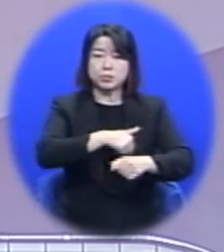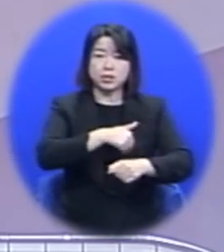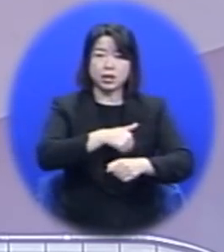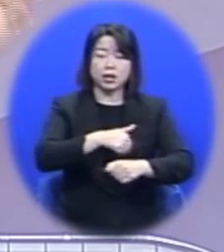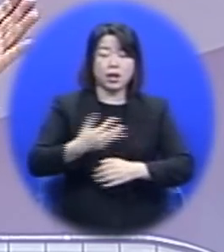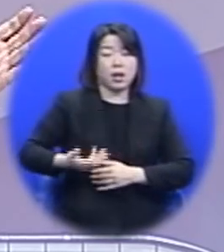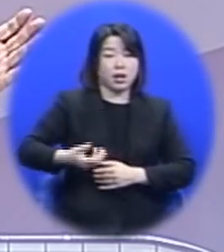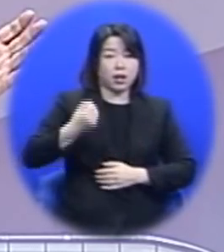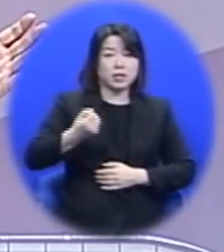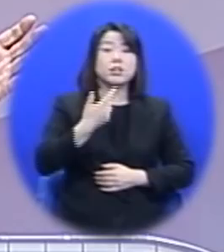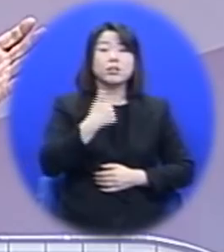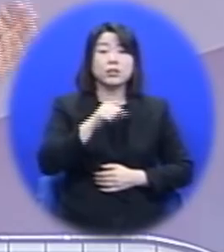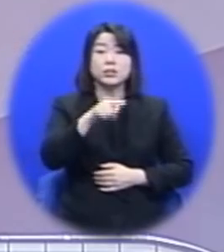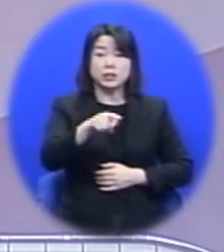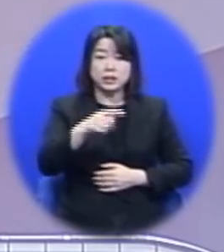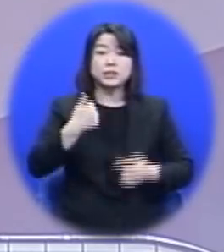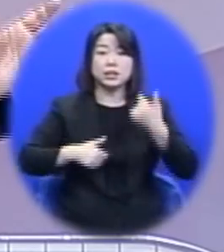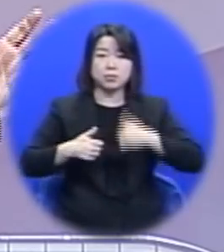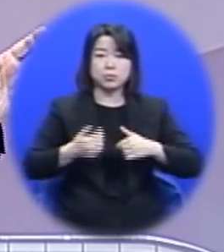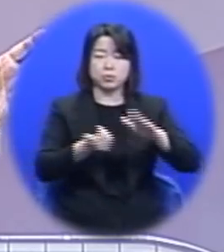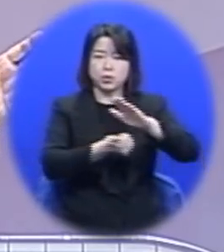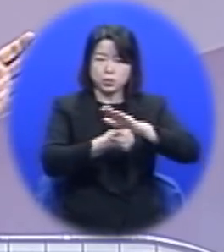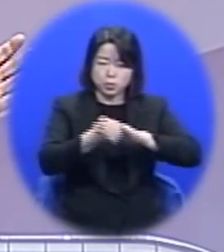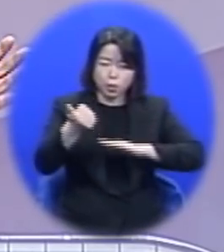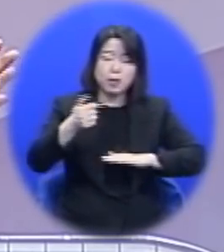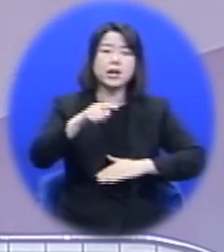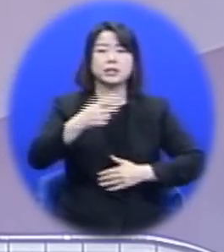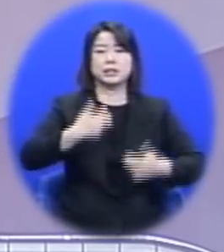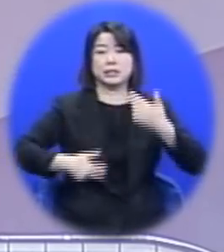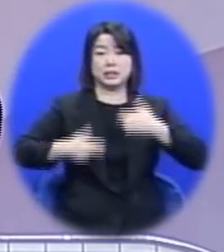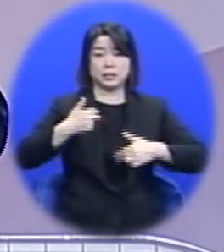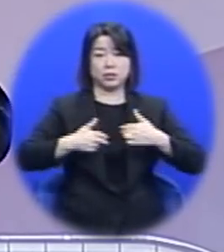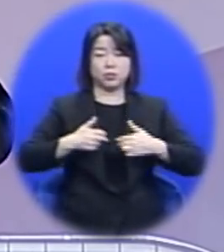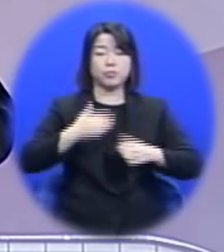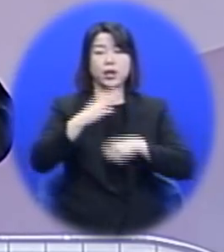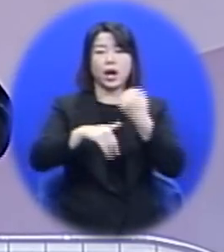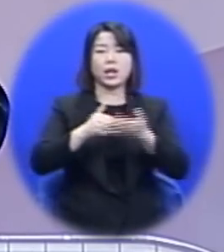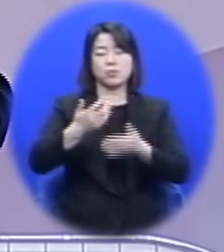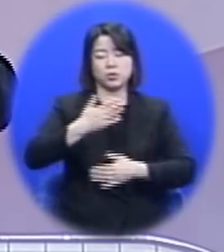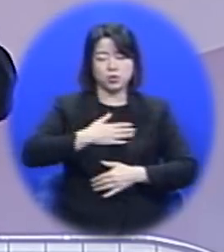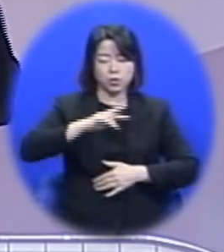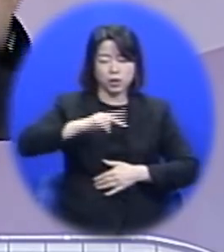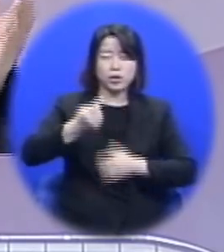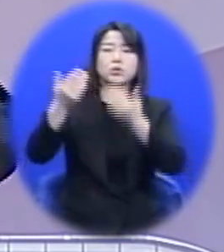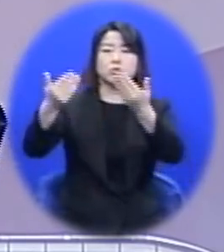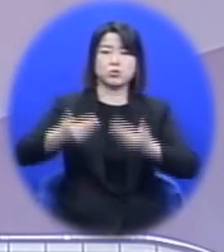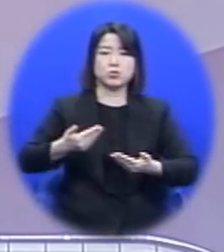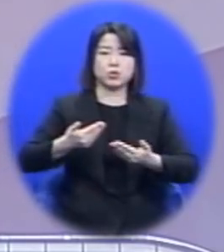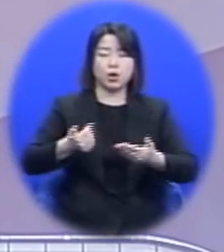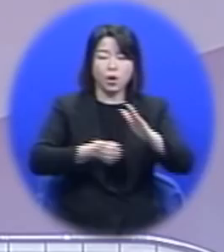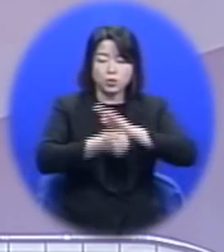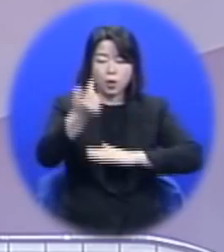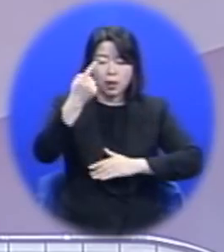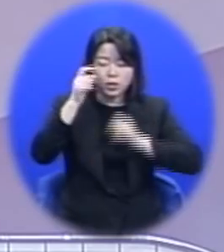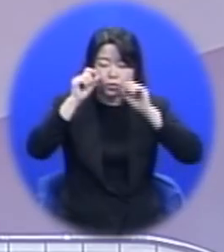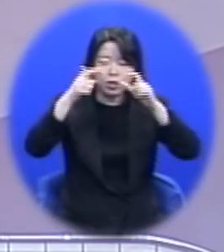스데반 집사가 누렸던 그 기쁨, 소망의 그 즐거움을 하나님 저에게 주세요. 소망의 눈을